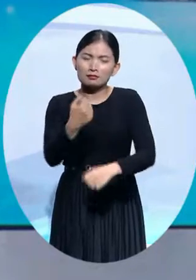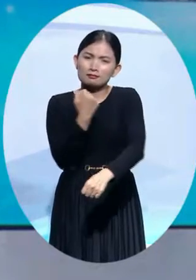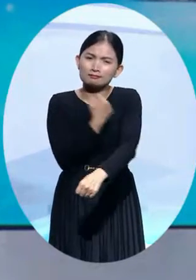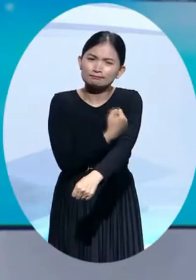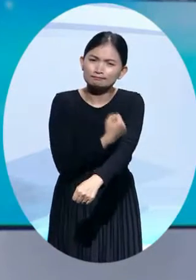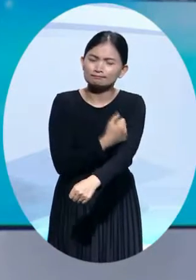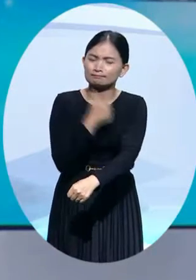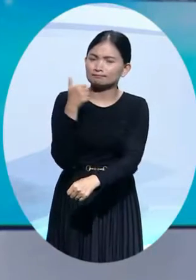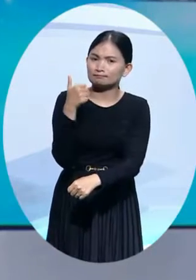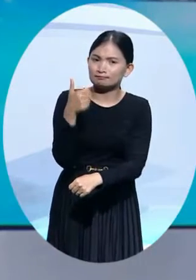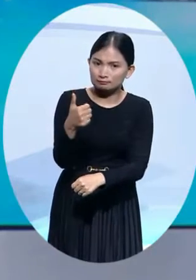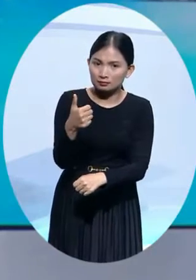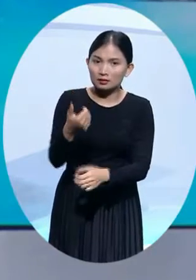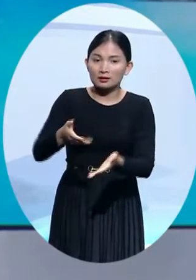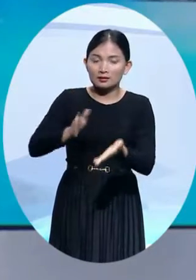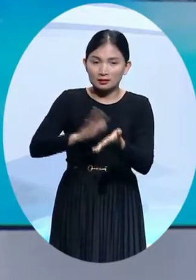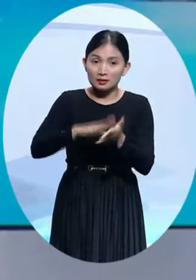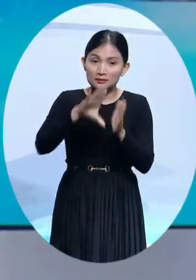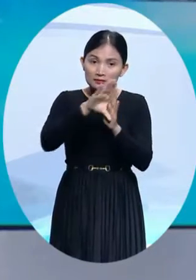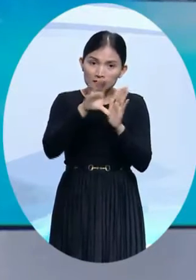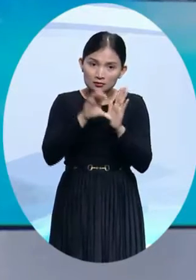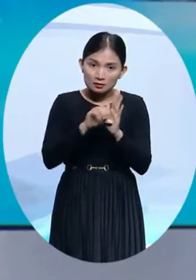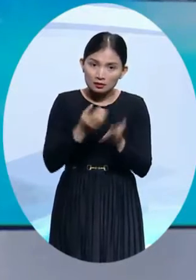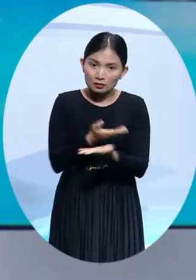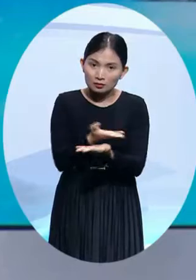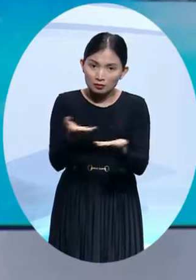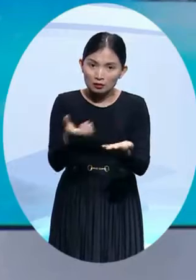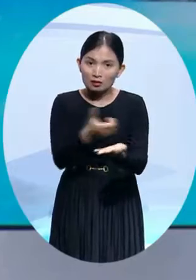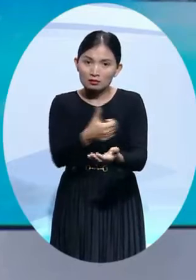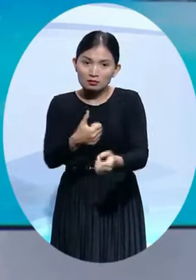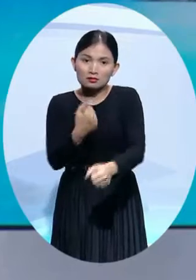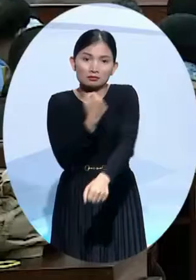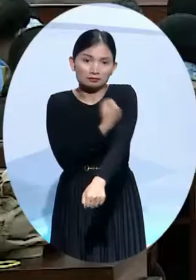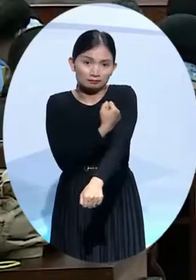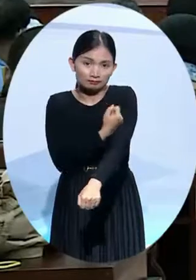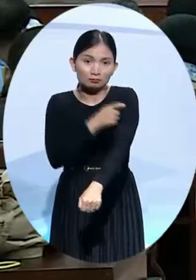tốt chính sách ưu đãi người có công và công tác đền ơn đáp nghĩa của quận.